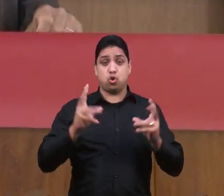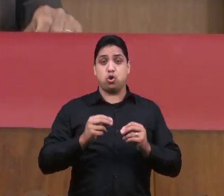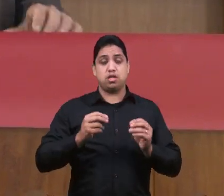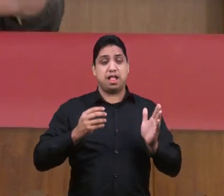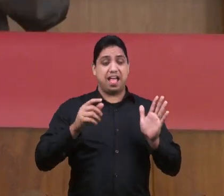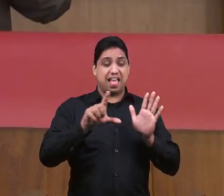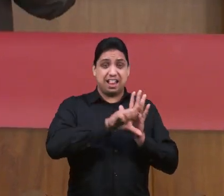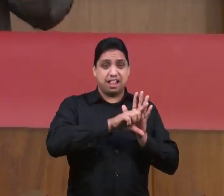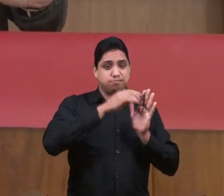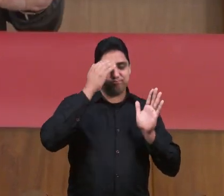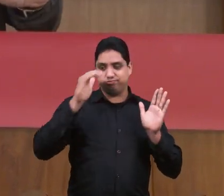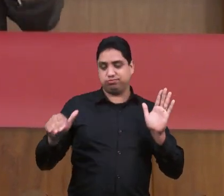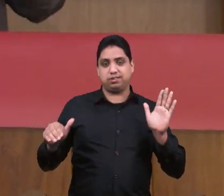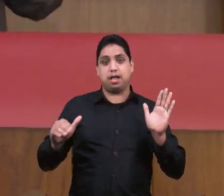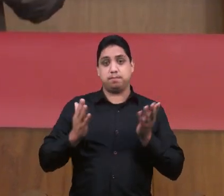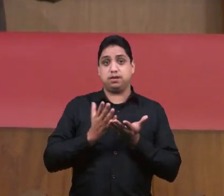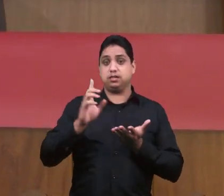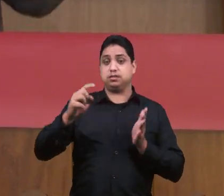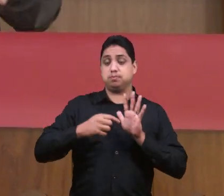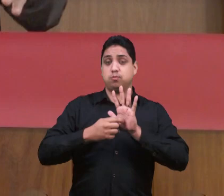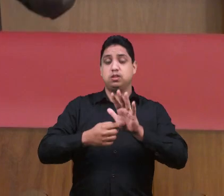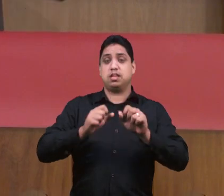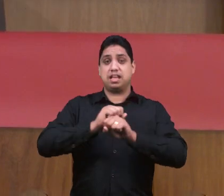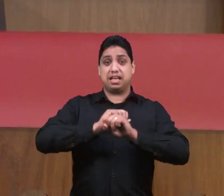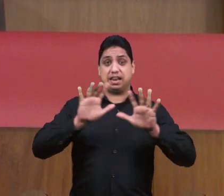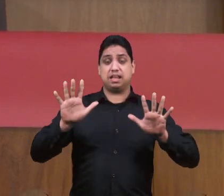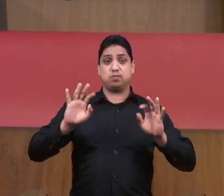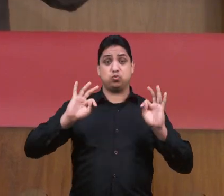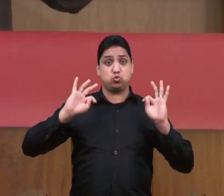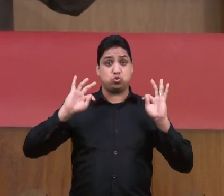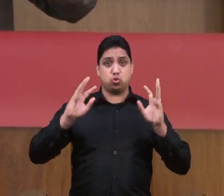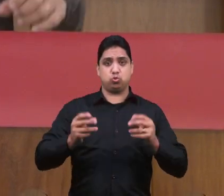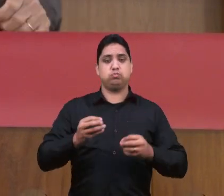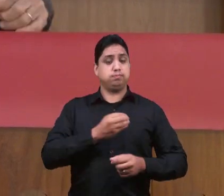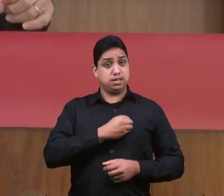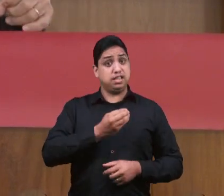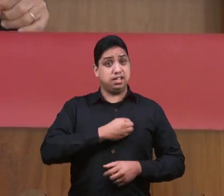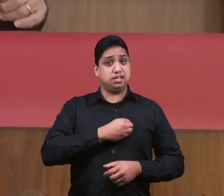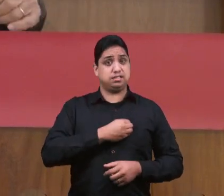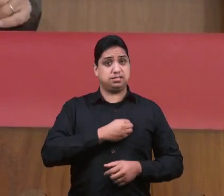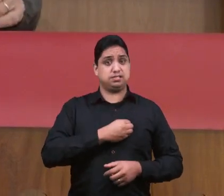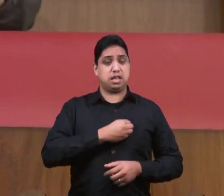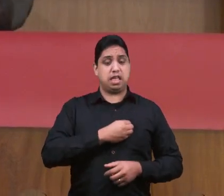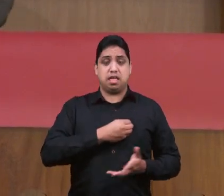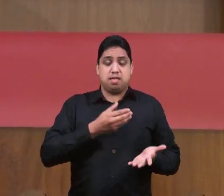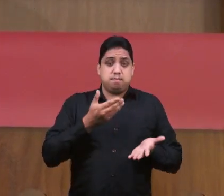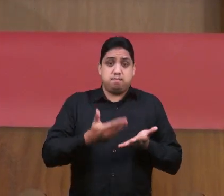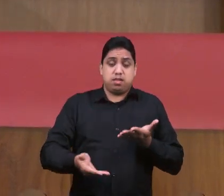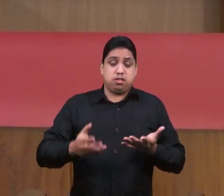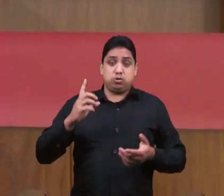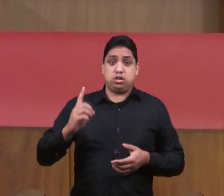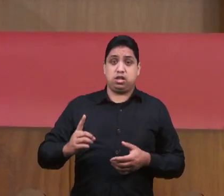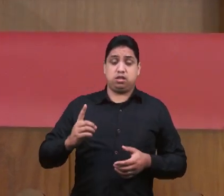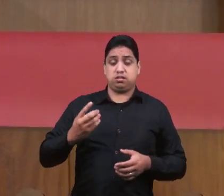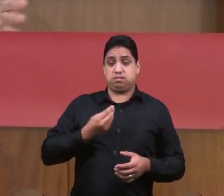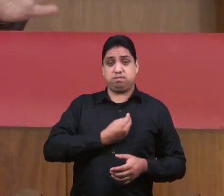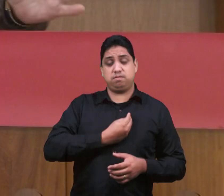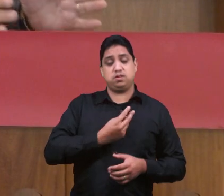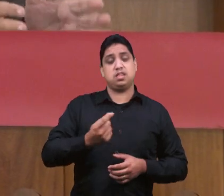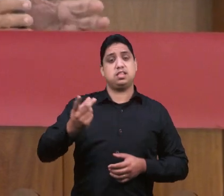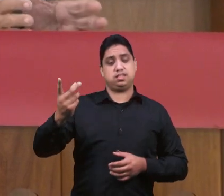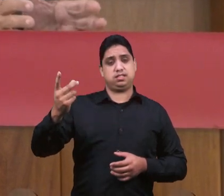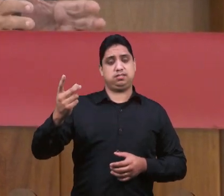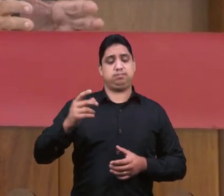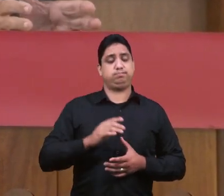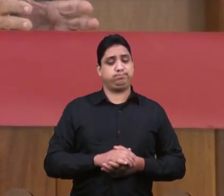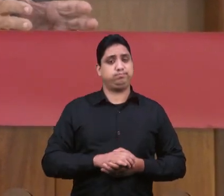monde a cassé la loi. Et la parole de Dieu est claire en disant que tous ont péché et sont déchus de la gloire de